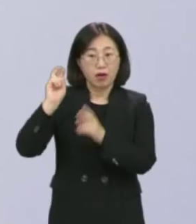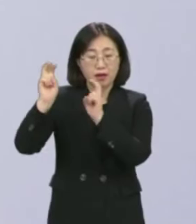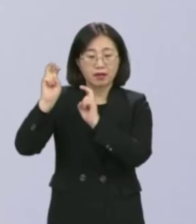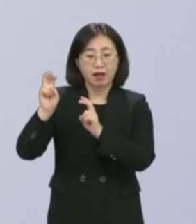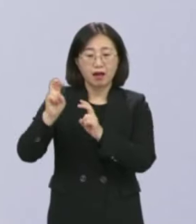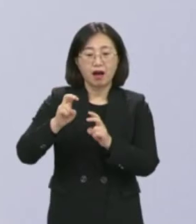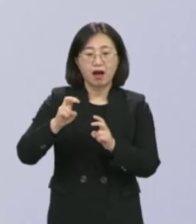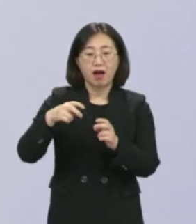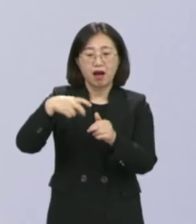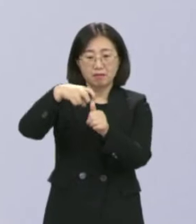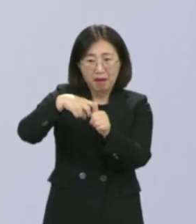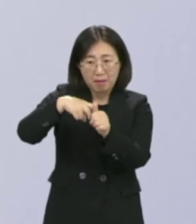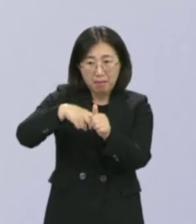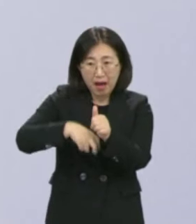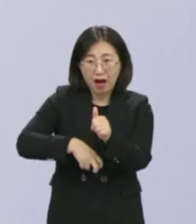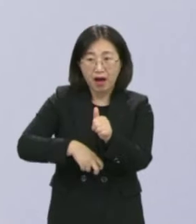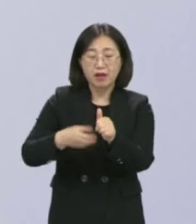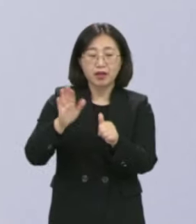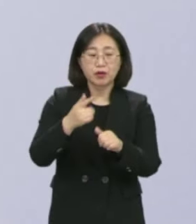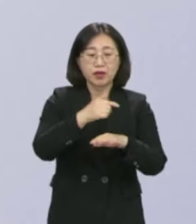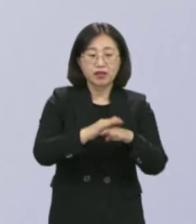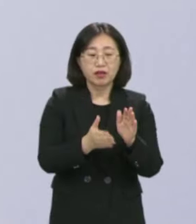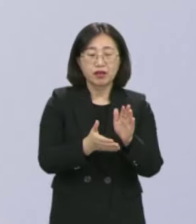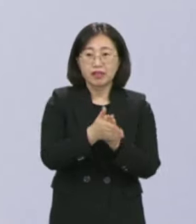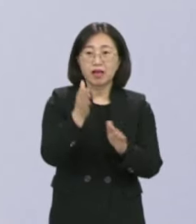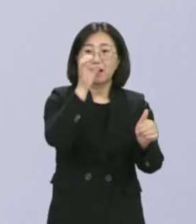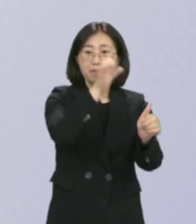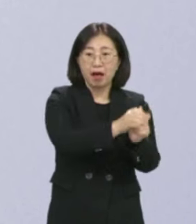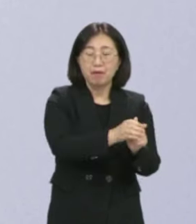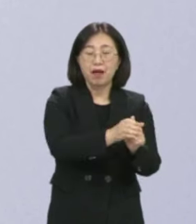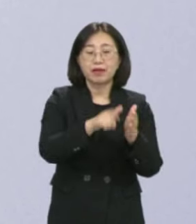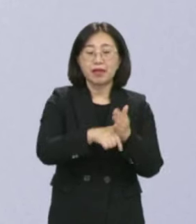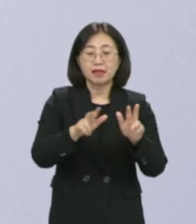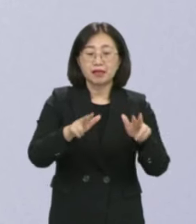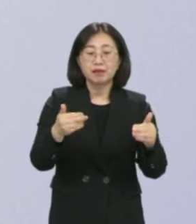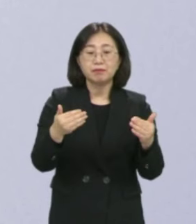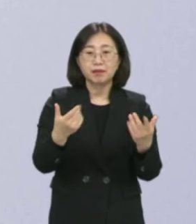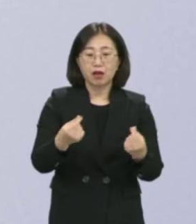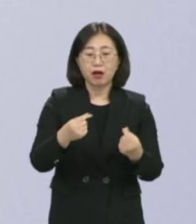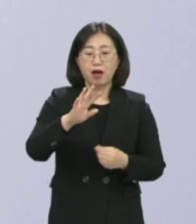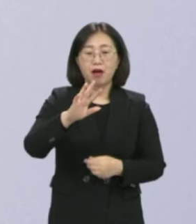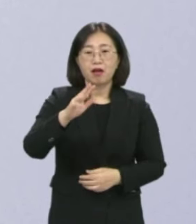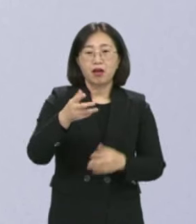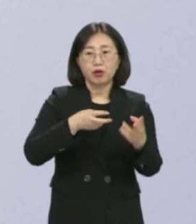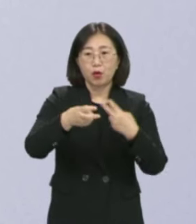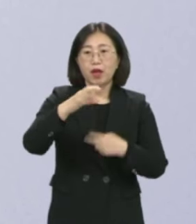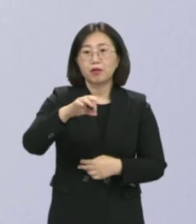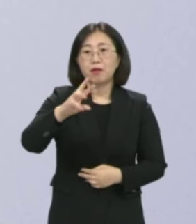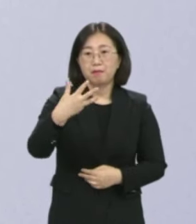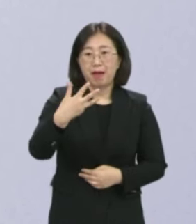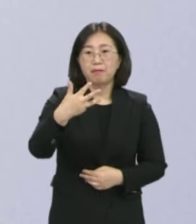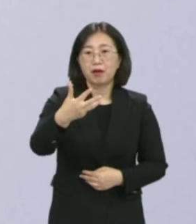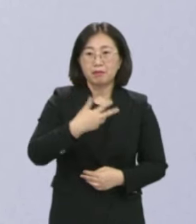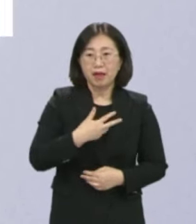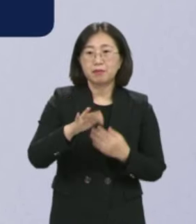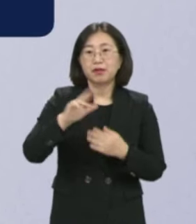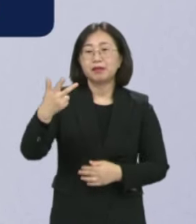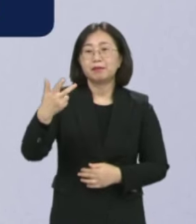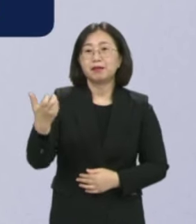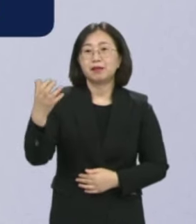채무 변제를 하더라도 대전시가 떠아야 할 채무 금액은 지금처럼 800원의 통행료를 받을 경우 770억